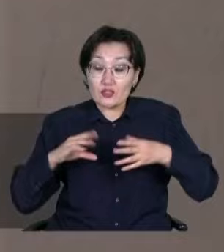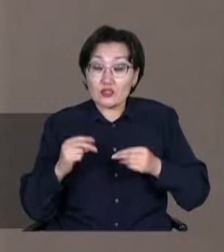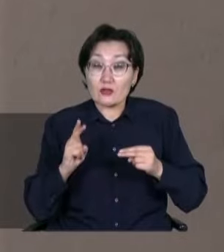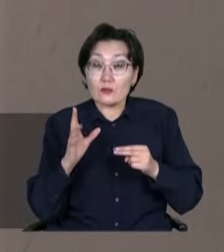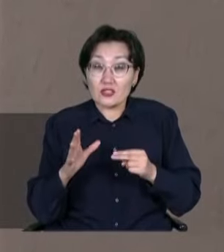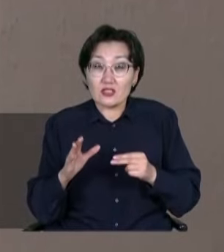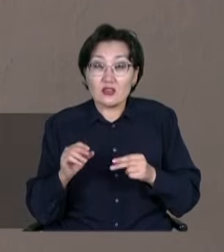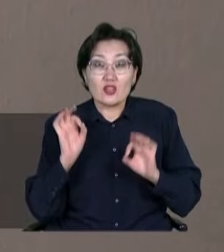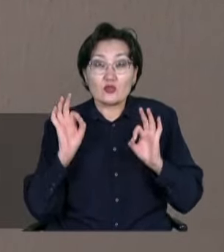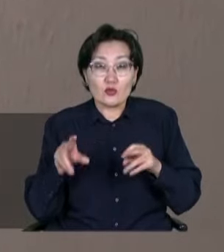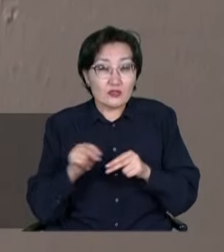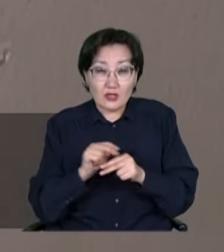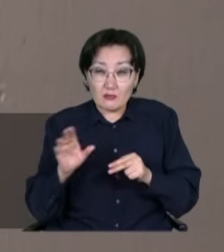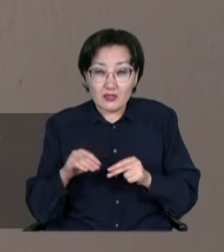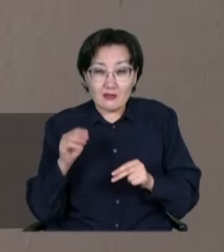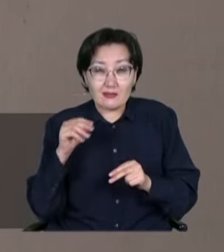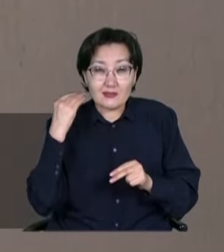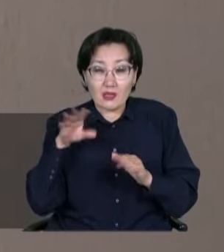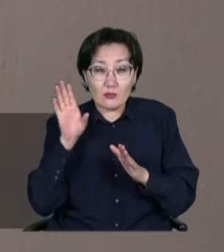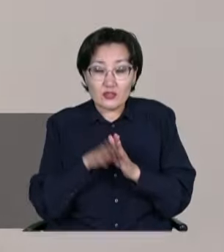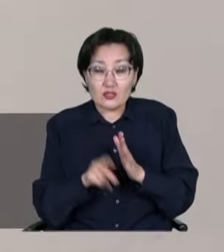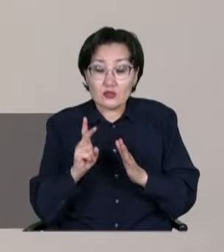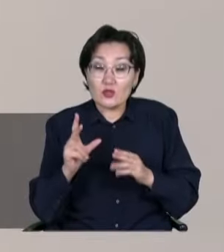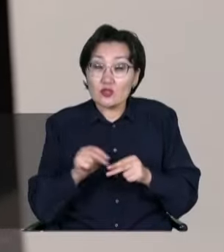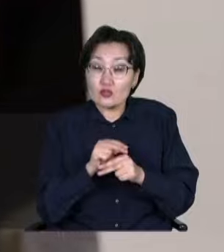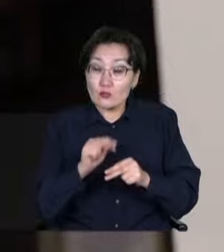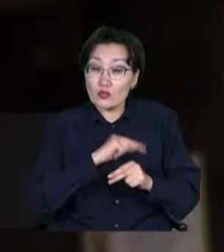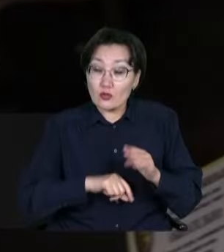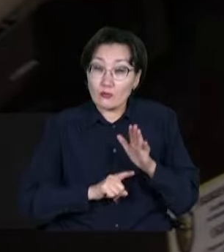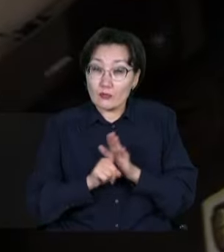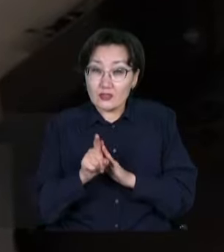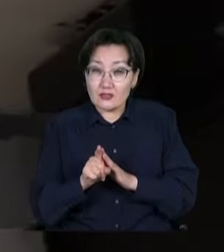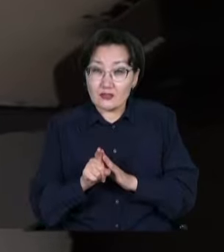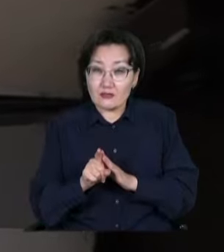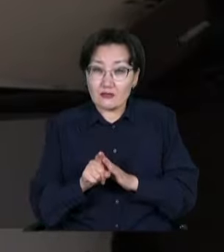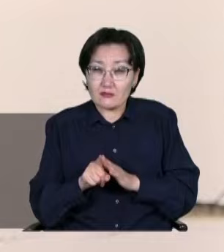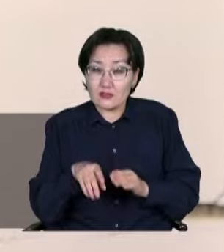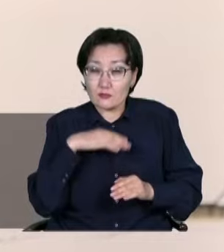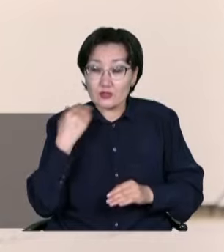жөнді қапталмаған. Сапасы сын көтермегендіктен пәтерде жөндеу бастауға тәуекел еткісі келмейді.